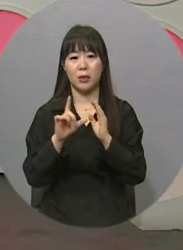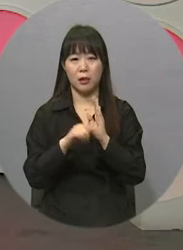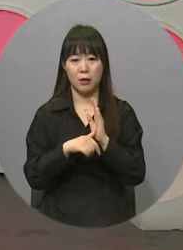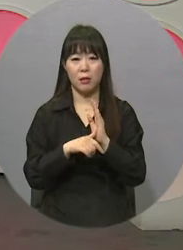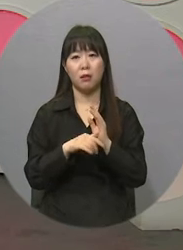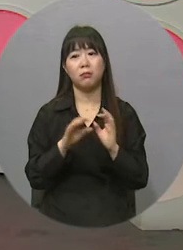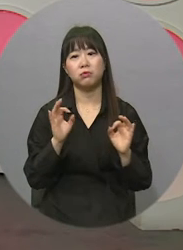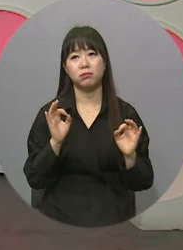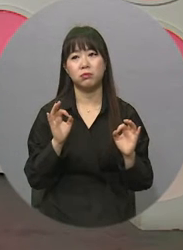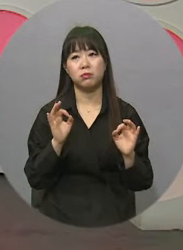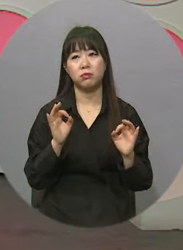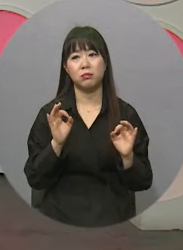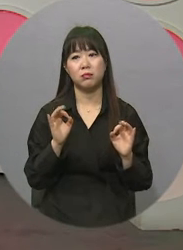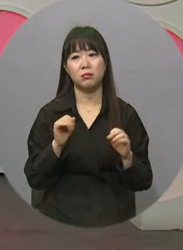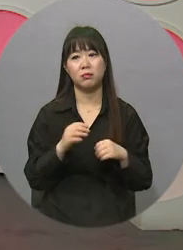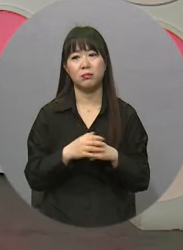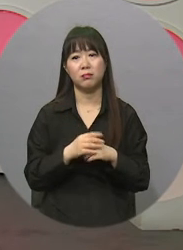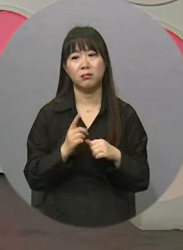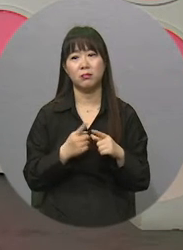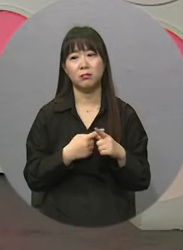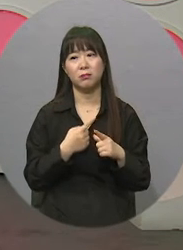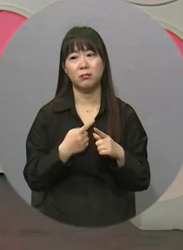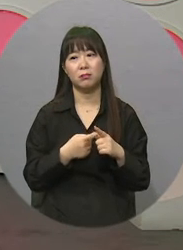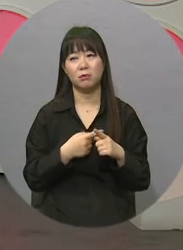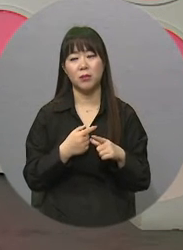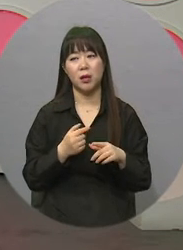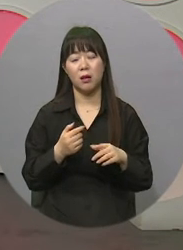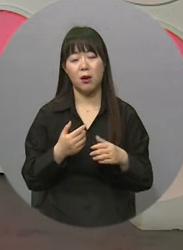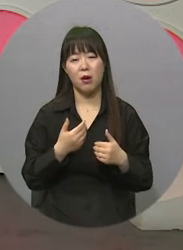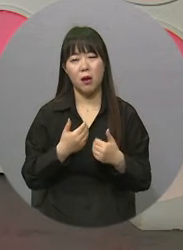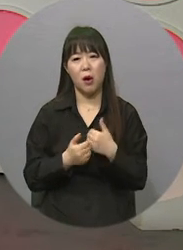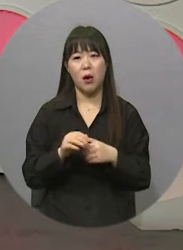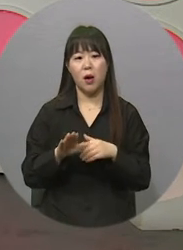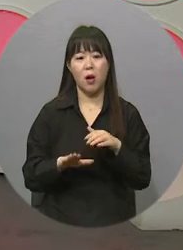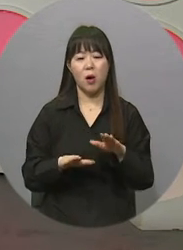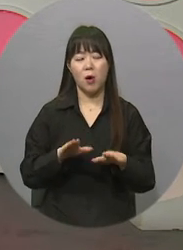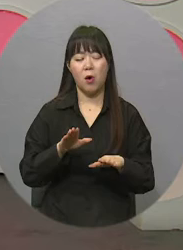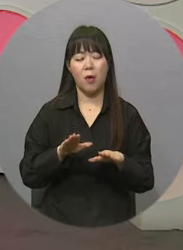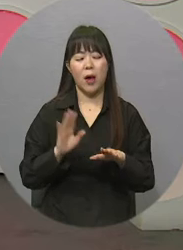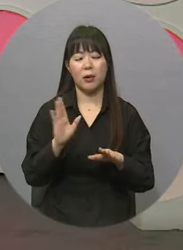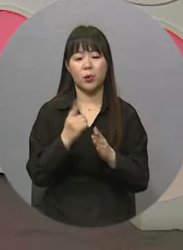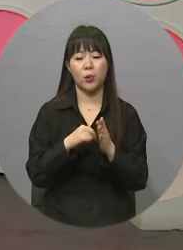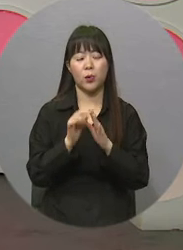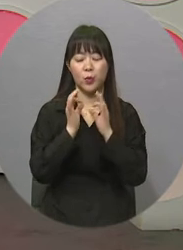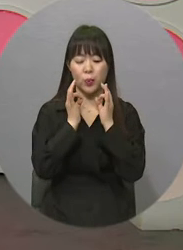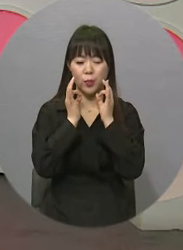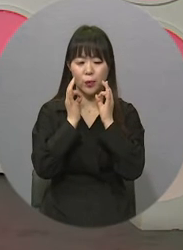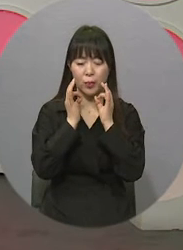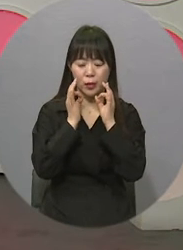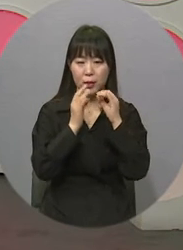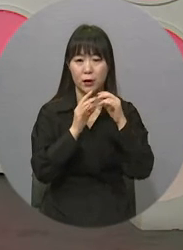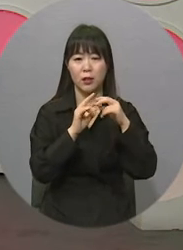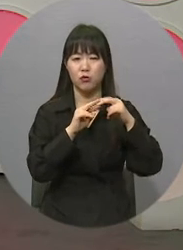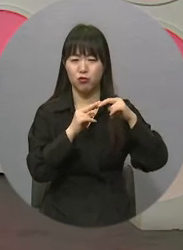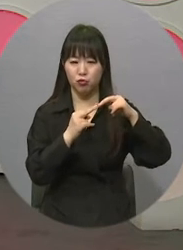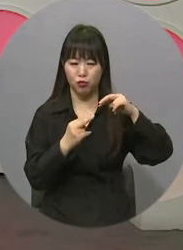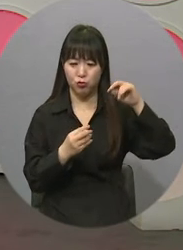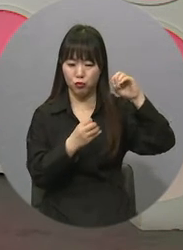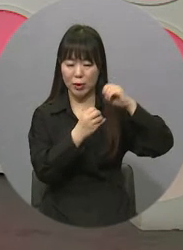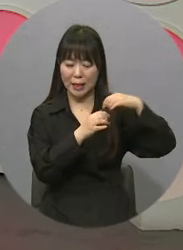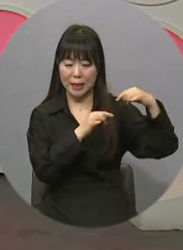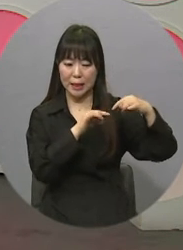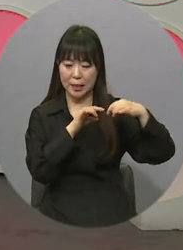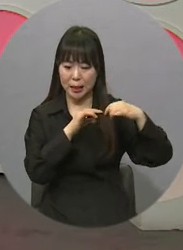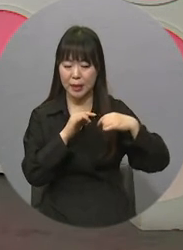멍한 표정으로 하객을 맞고 어색한 걸음걸이를 감추려 애썼습니다. 유전적으로 신경성